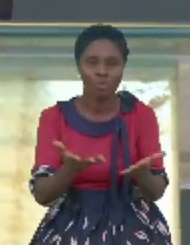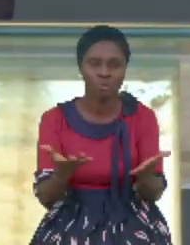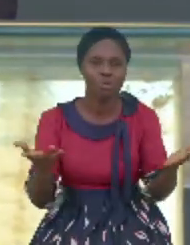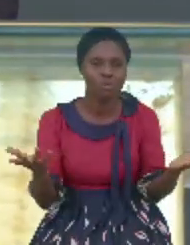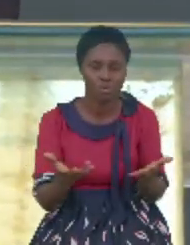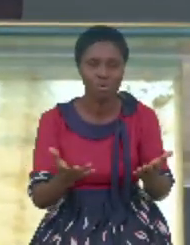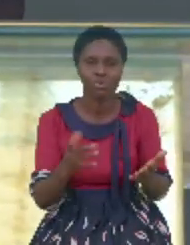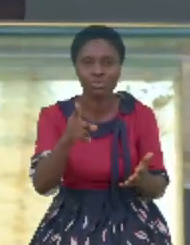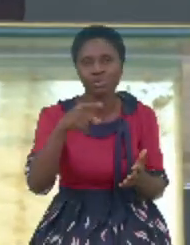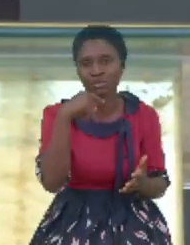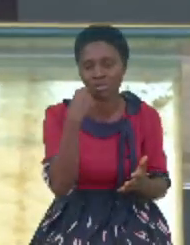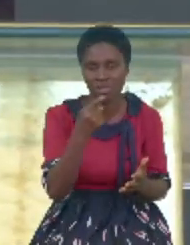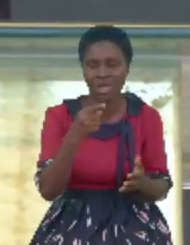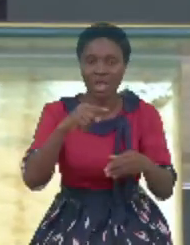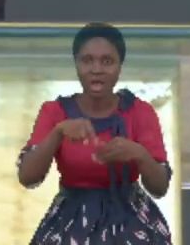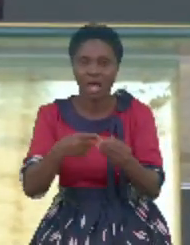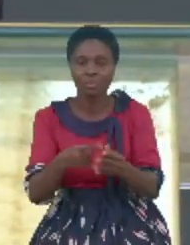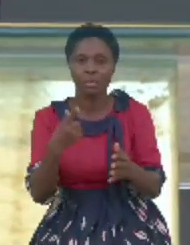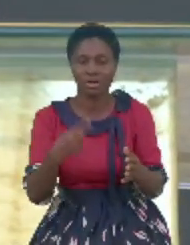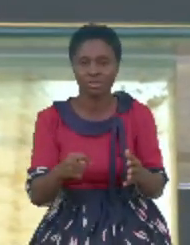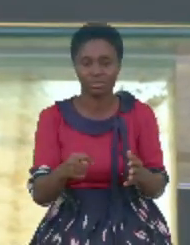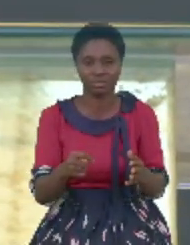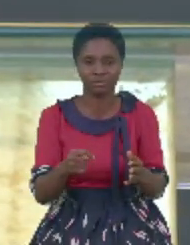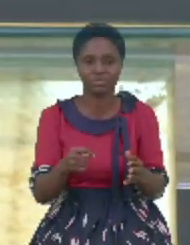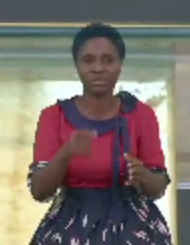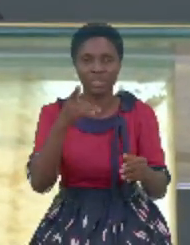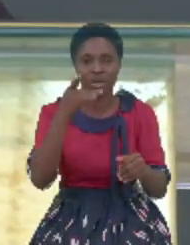vois-tu de l'autonomie,